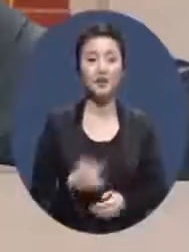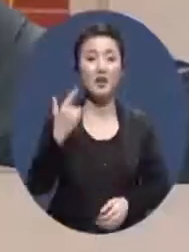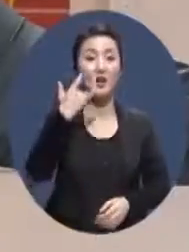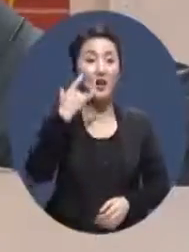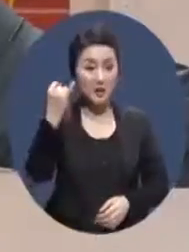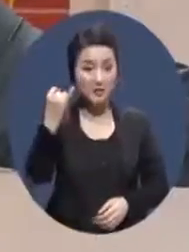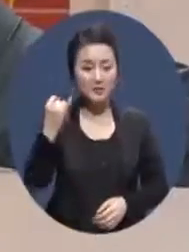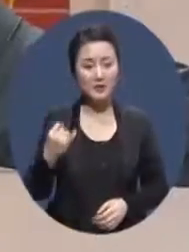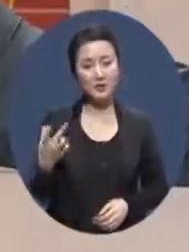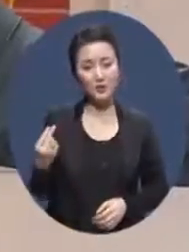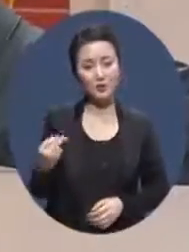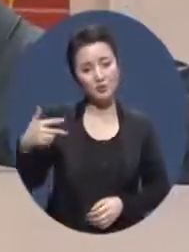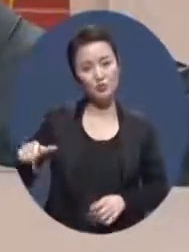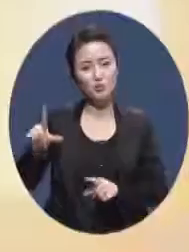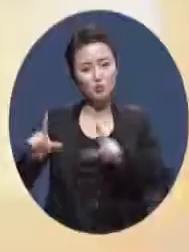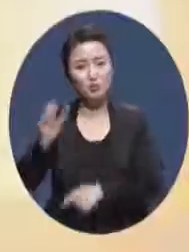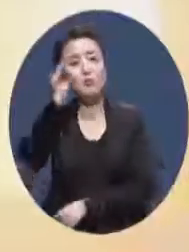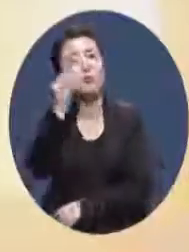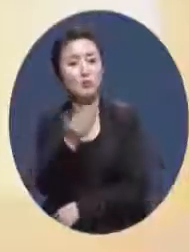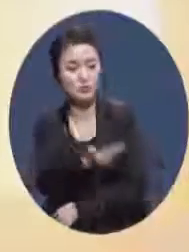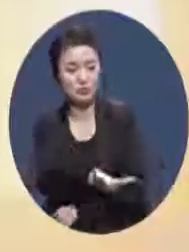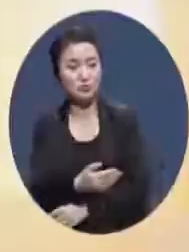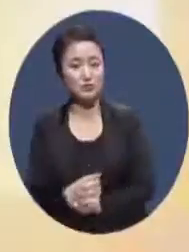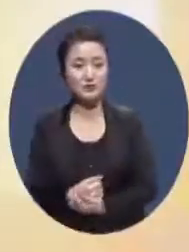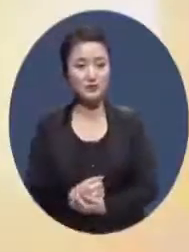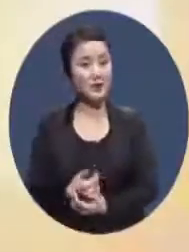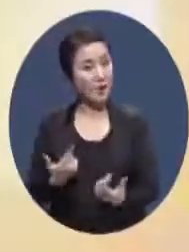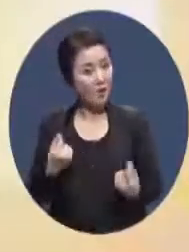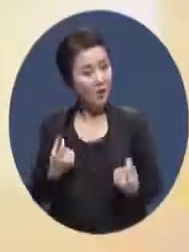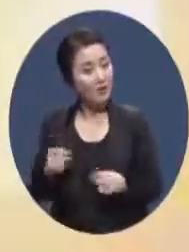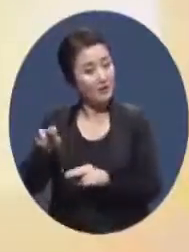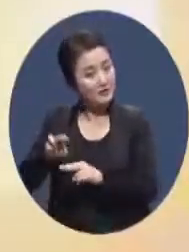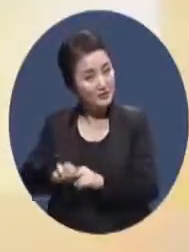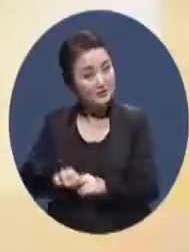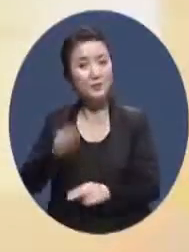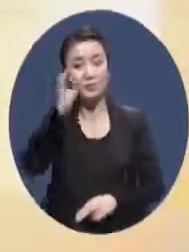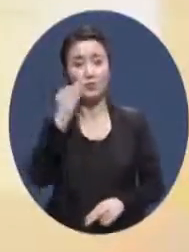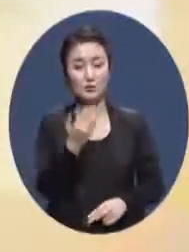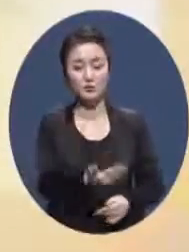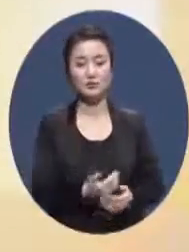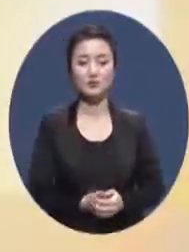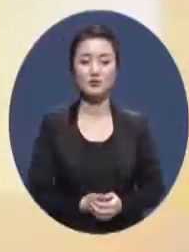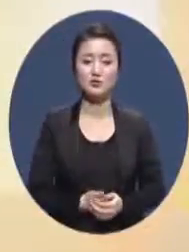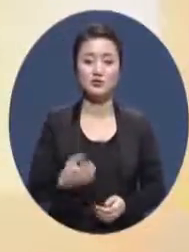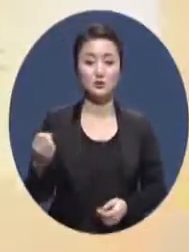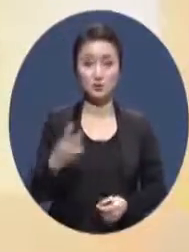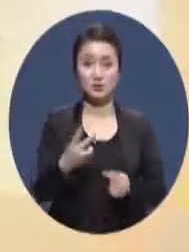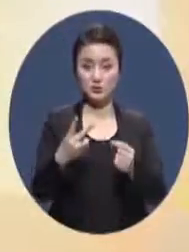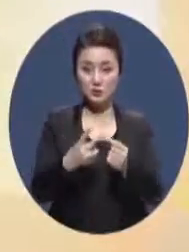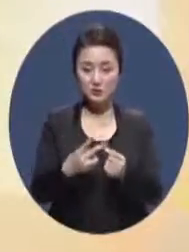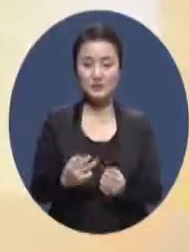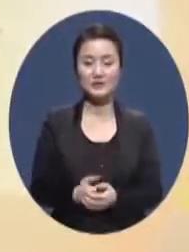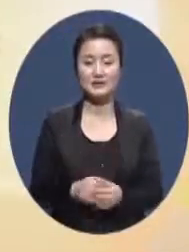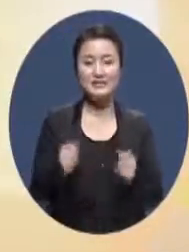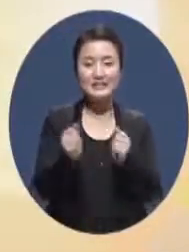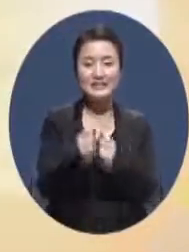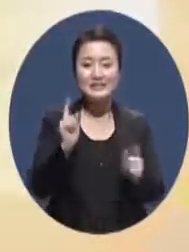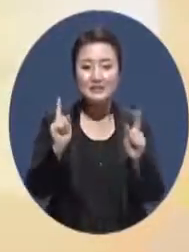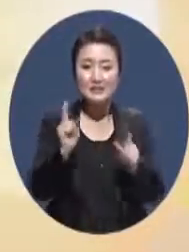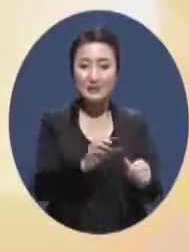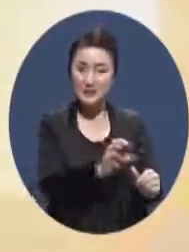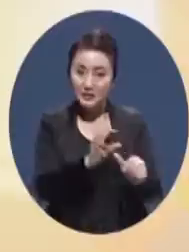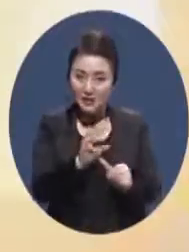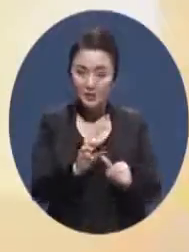그리고 조용하고 침착하게 근데 이제 이게 시간이 길어지면 이게 평정심을 유지하기가 어렵긴 한데요. 그렇죠. 네. 그다음에